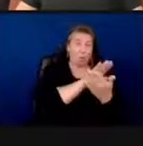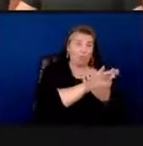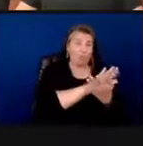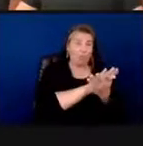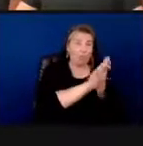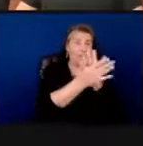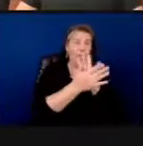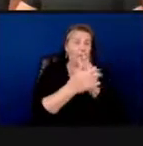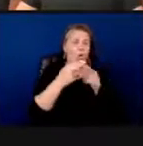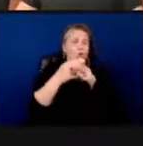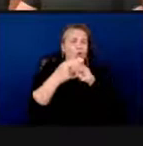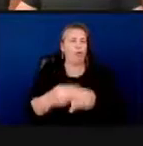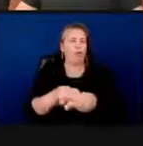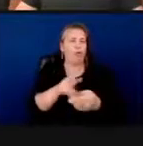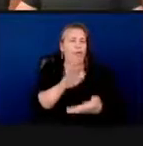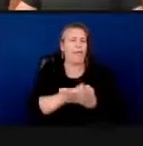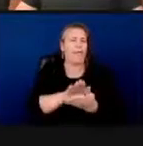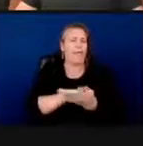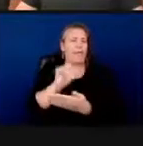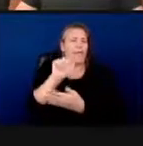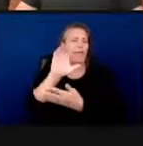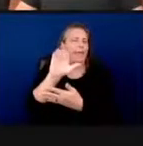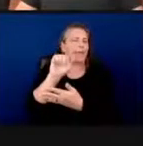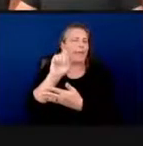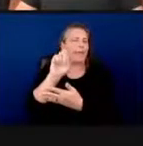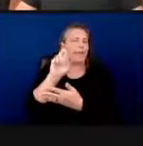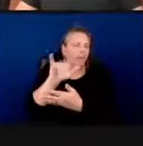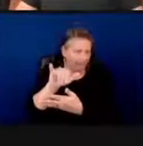shule za mafunzo.